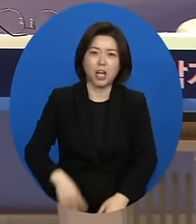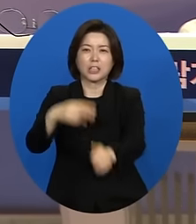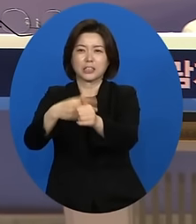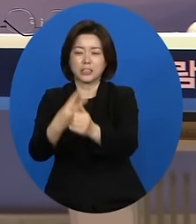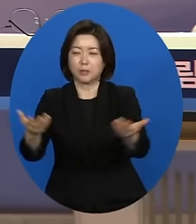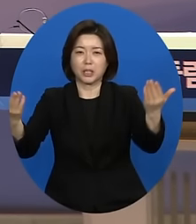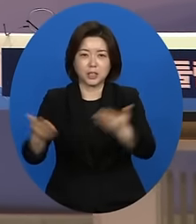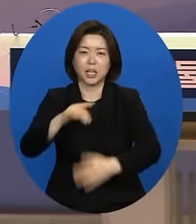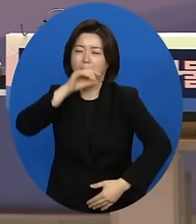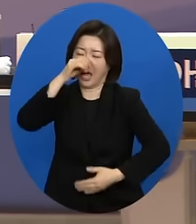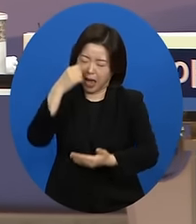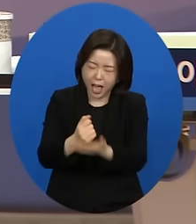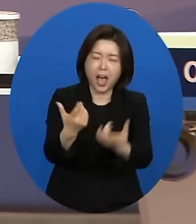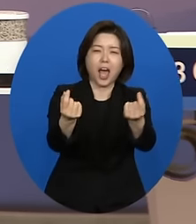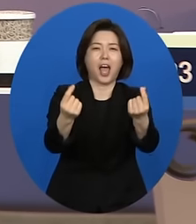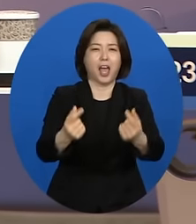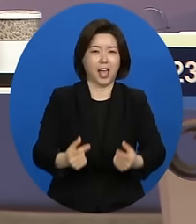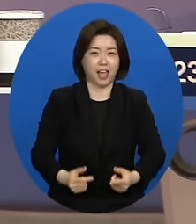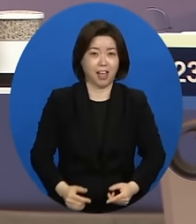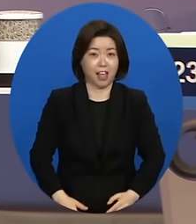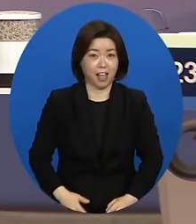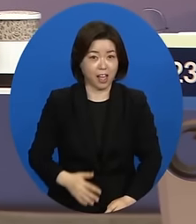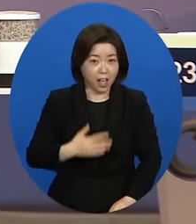게 합당한 일인 줄 아시면 됩니다.